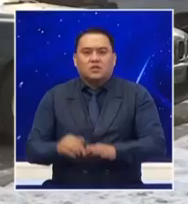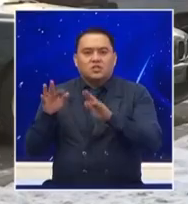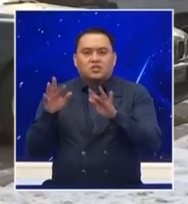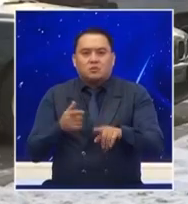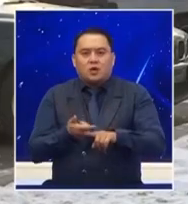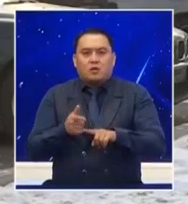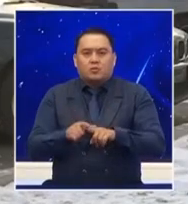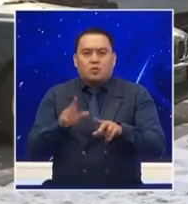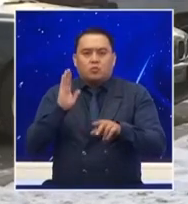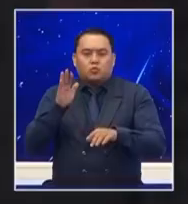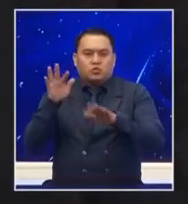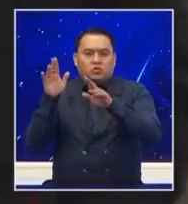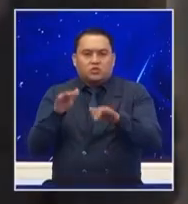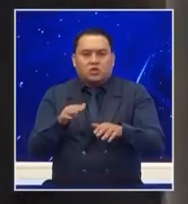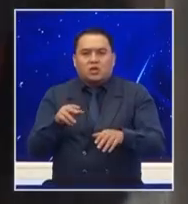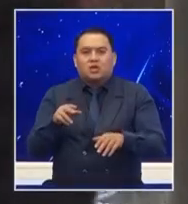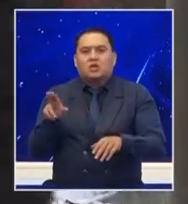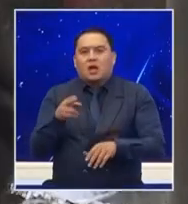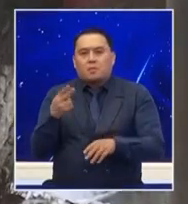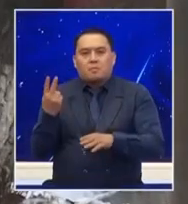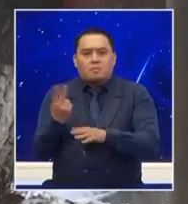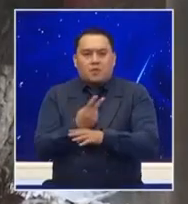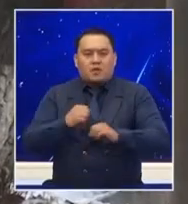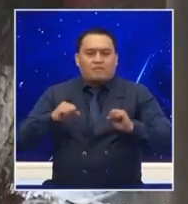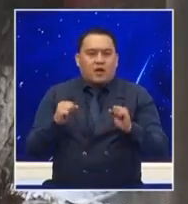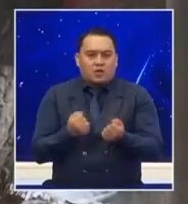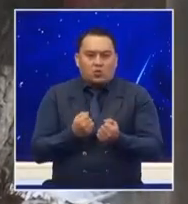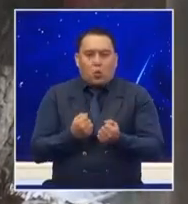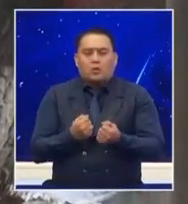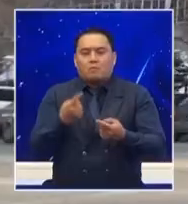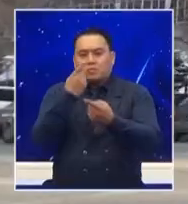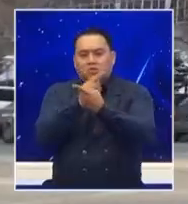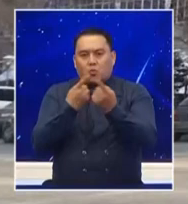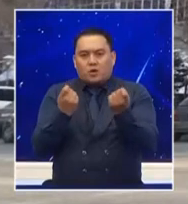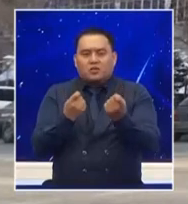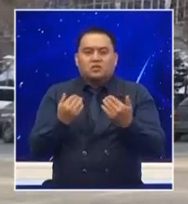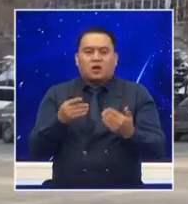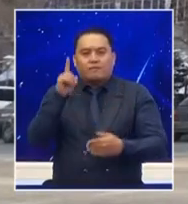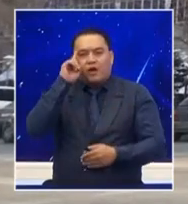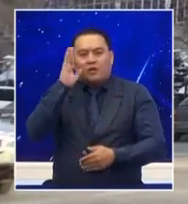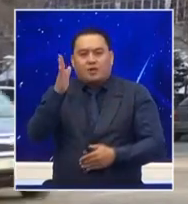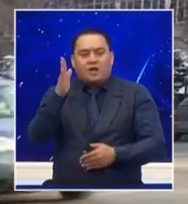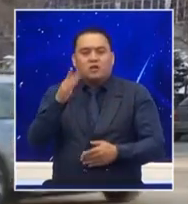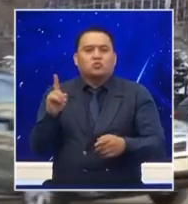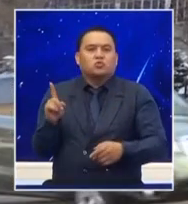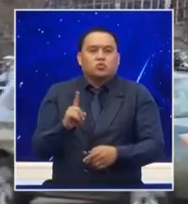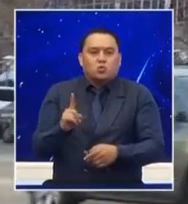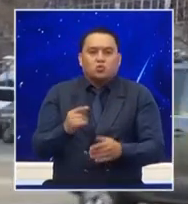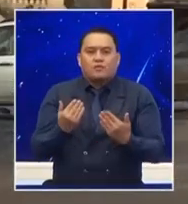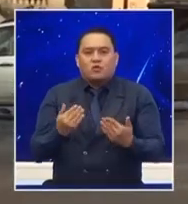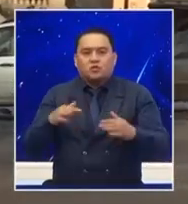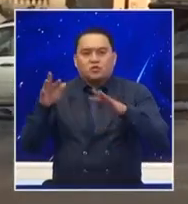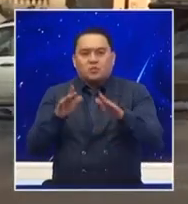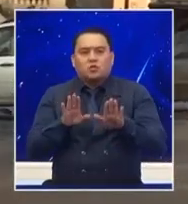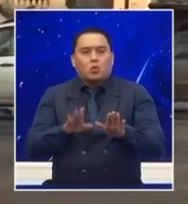году обещает быть снежной, а декабрь в двух первых декадах – холодным. Об этом предупреждают сотрудники Казгидромета. Несмотря на то, что зима еще